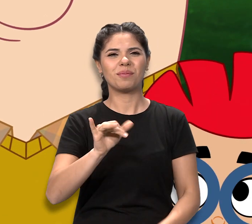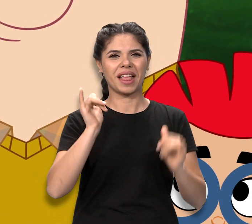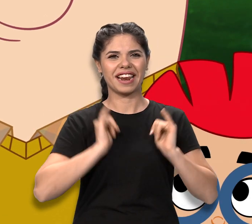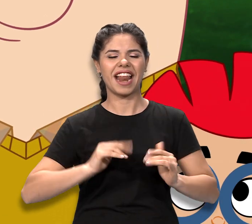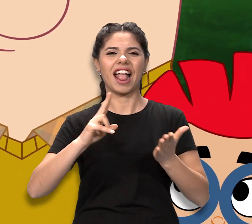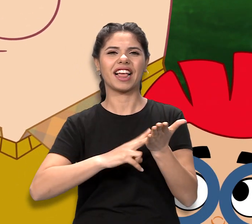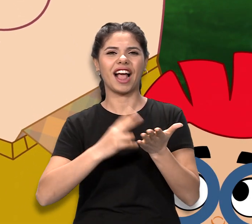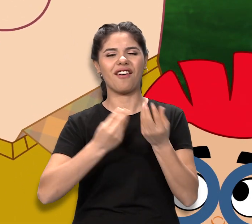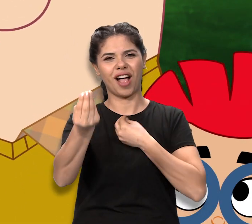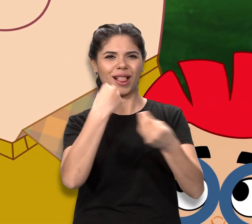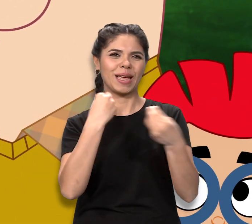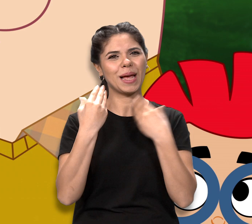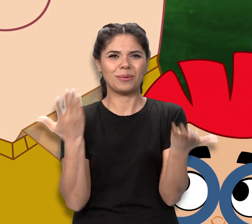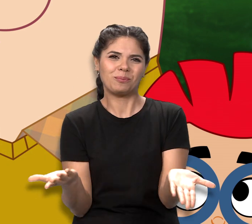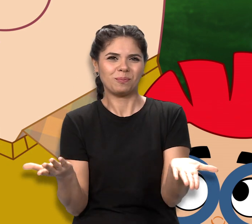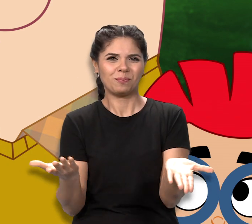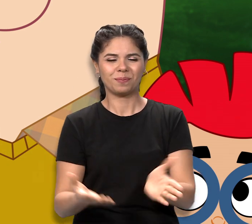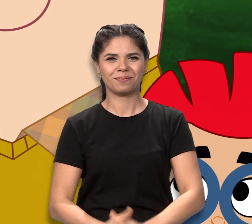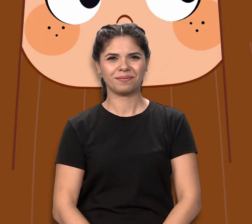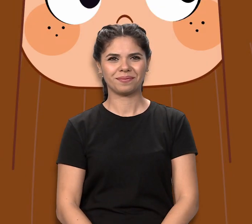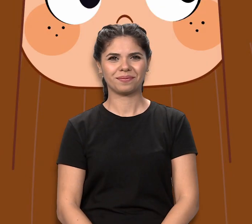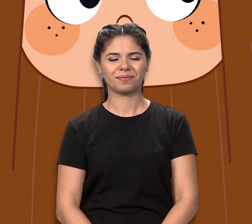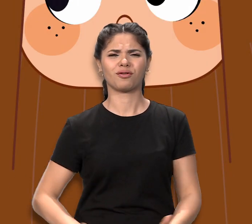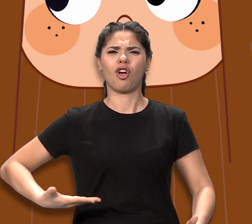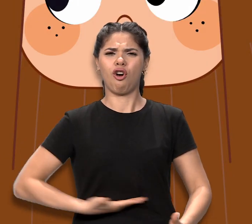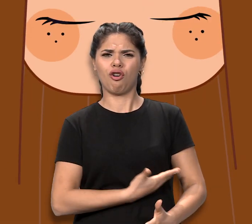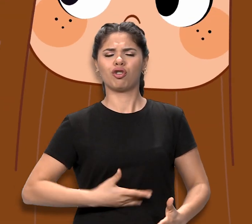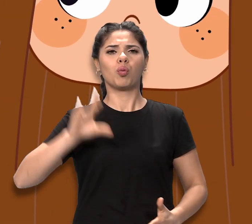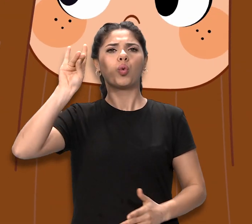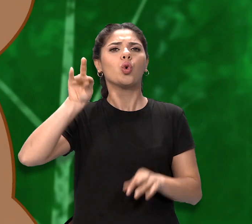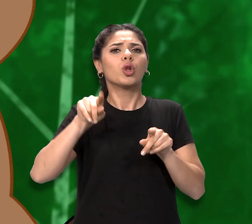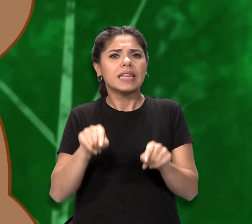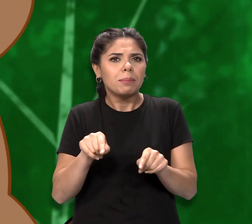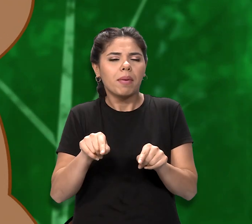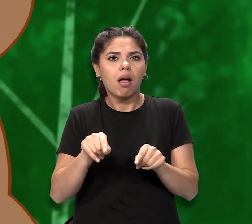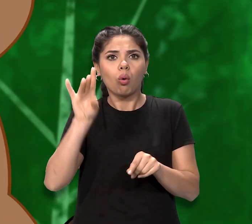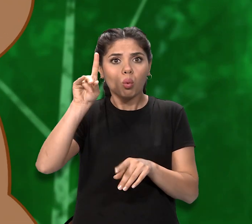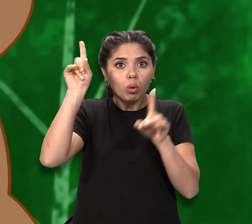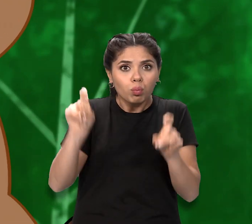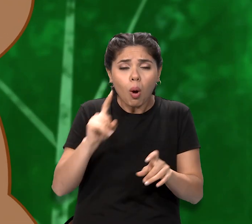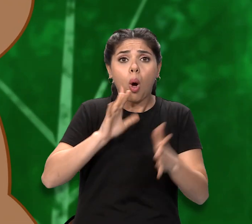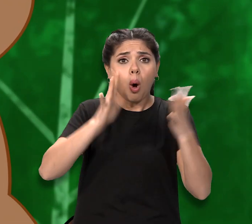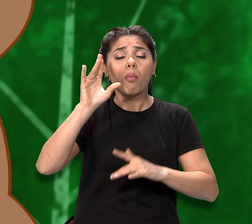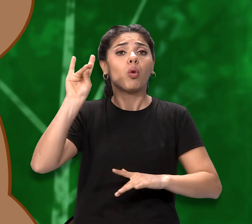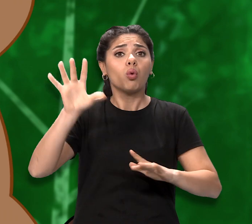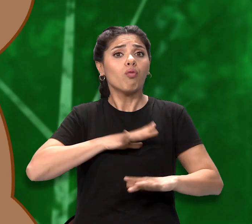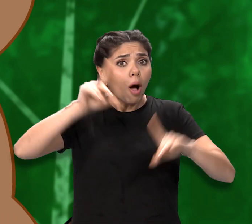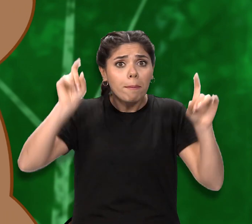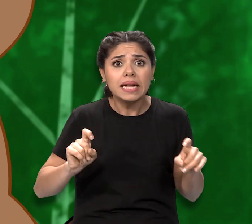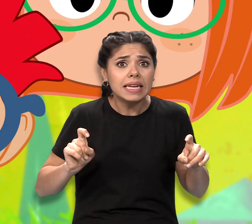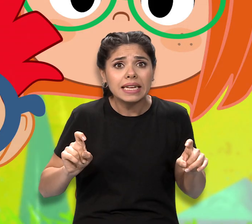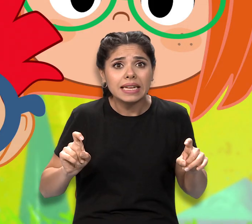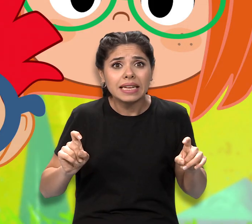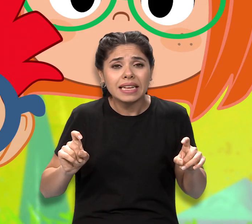Şimdi rahat rahat kahvaltımızı edebiliriz. Kurt gibi acıktım. Kurt mu? Ormanda kurt mu